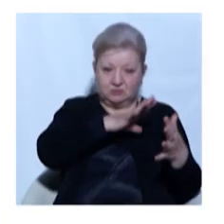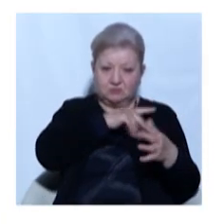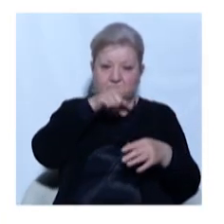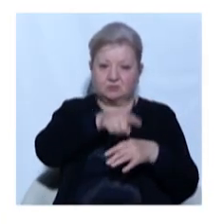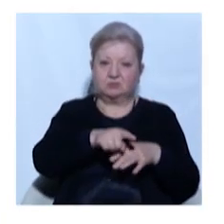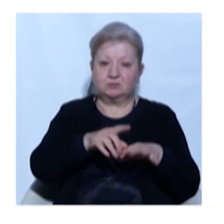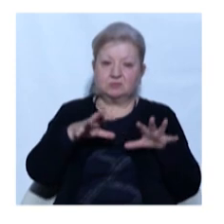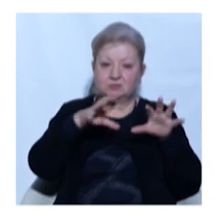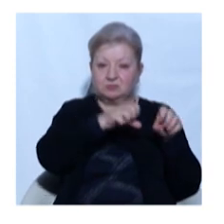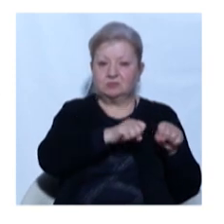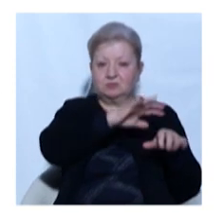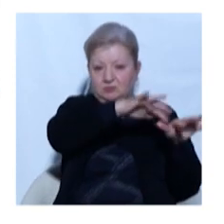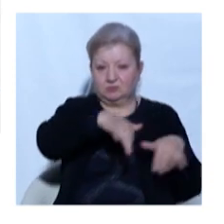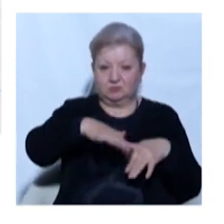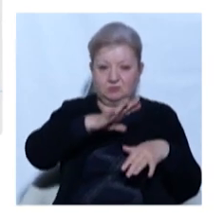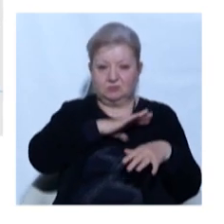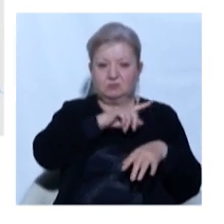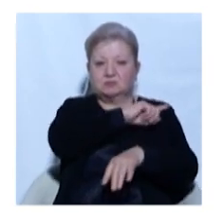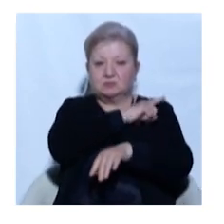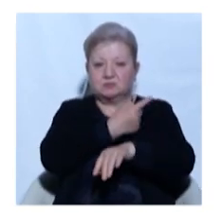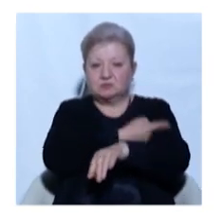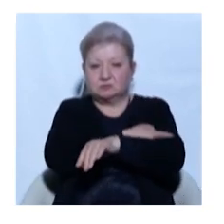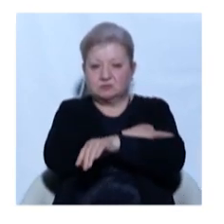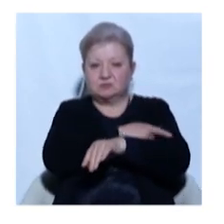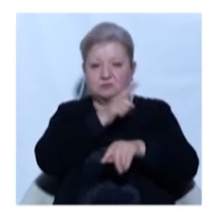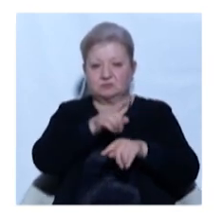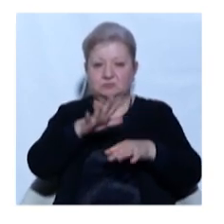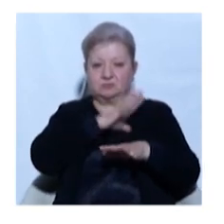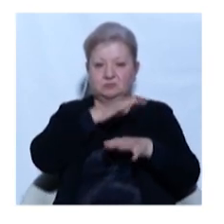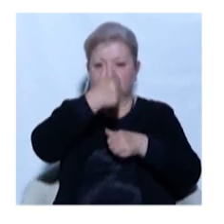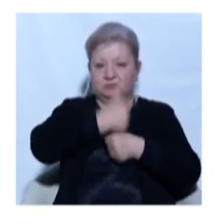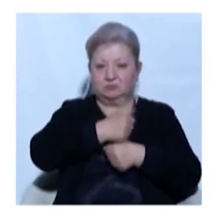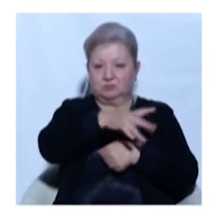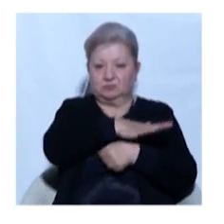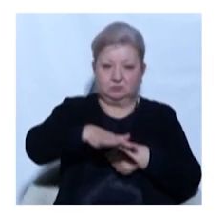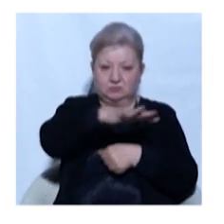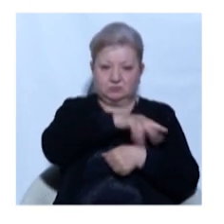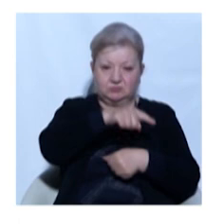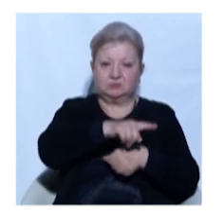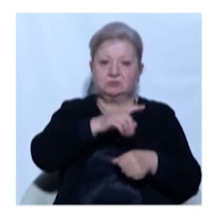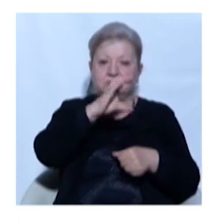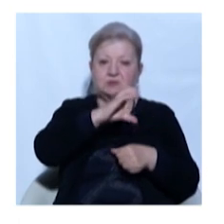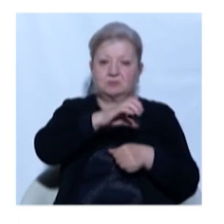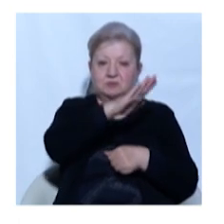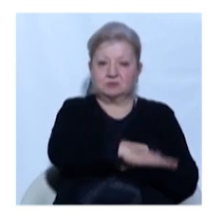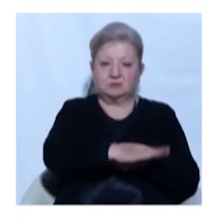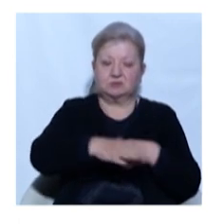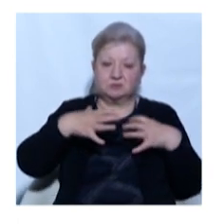შენა არტანუჯის ციხესიმაგრე. მძლავრი თავდაცვით და საფორტიფიკაციო ნაგებობა, რომელიც სამხრეთ საქართველოდან